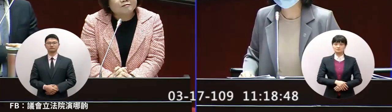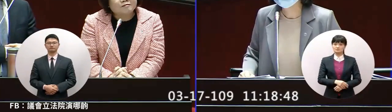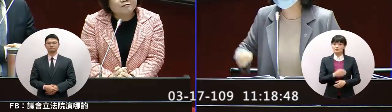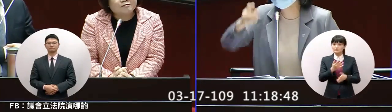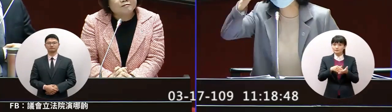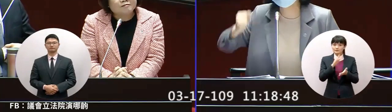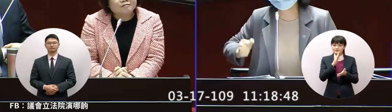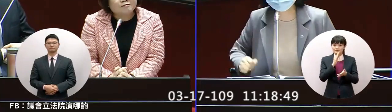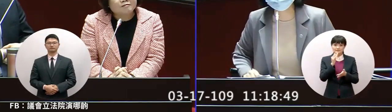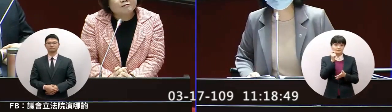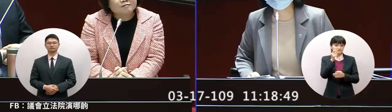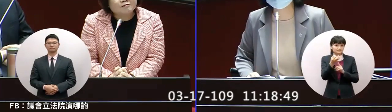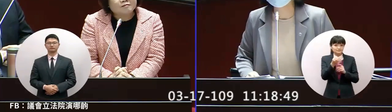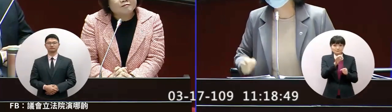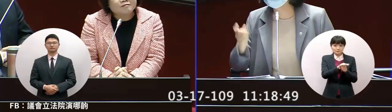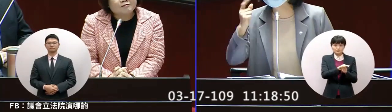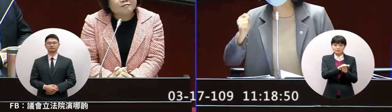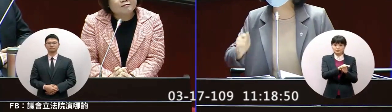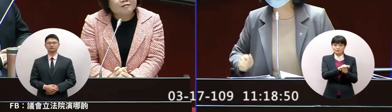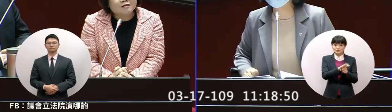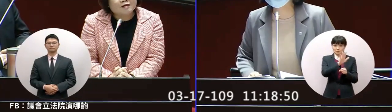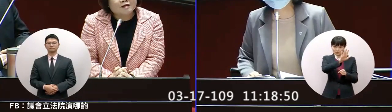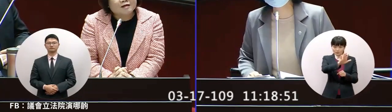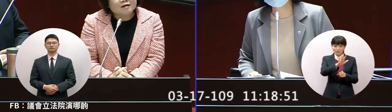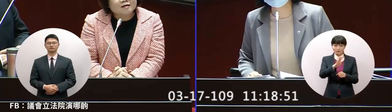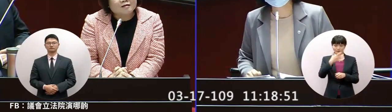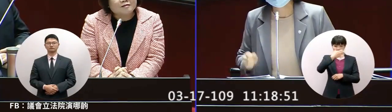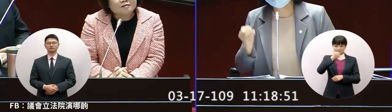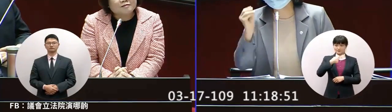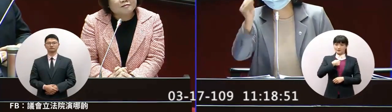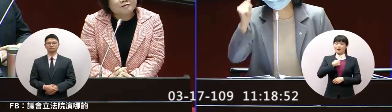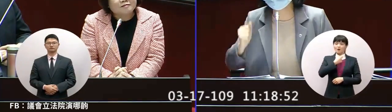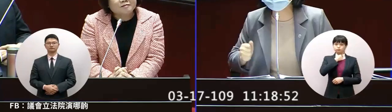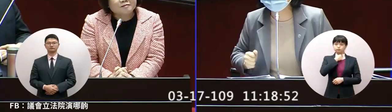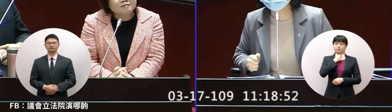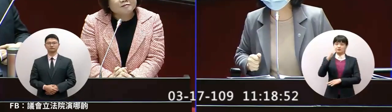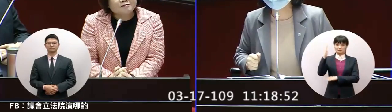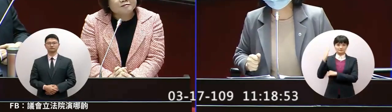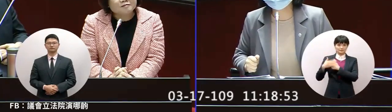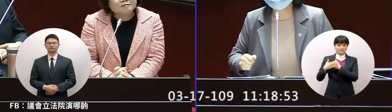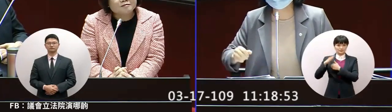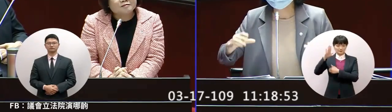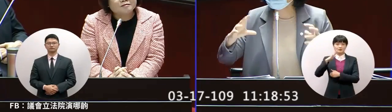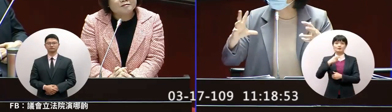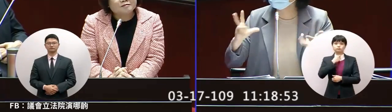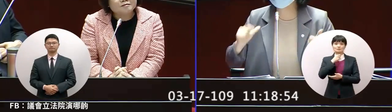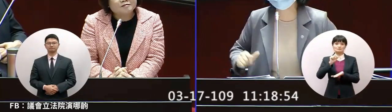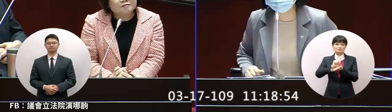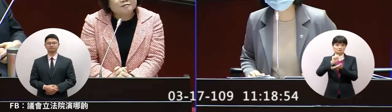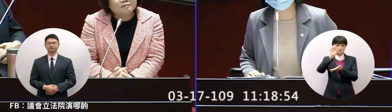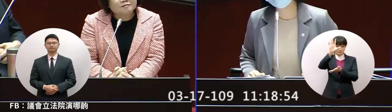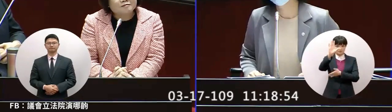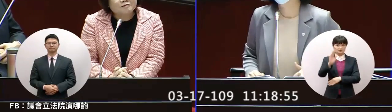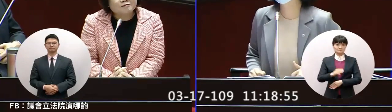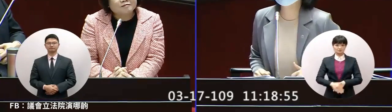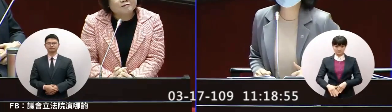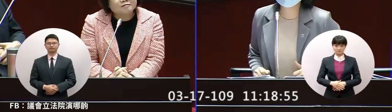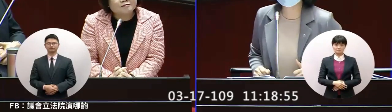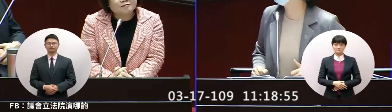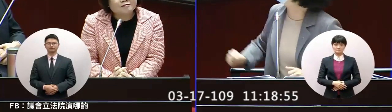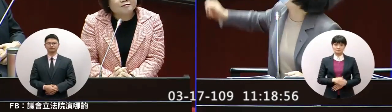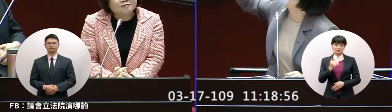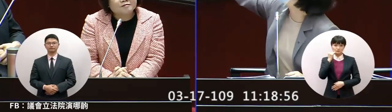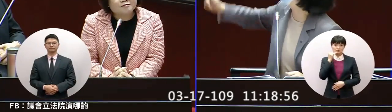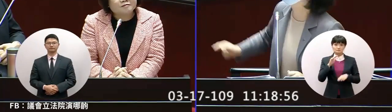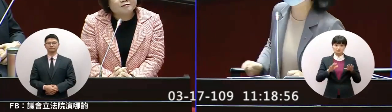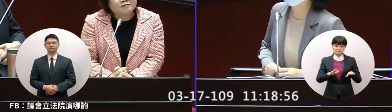补贴，老板就愿意通报，我们才看得到真正的受到冲击的这个有多少的人。啊，你